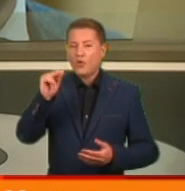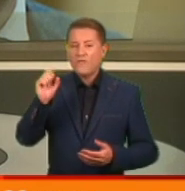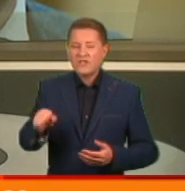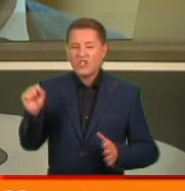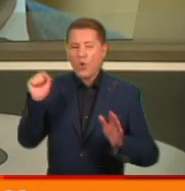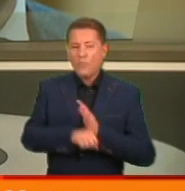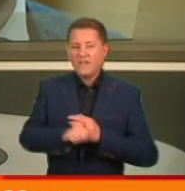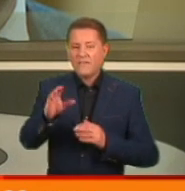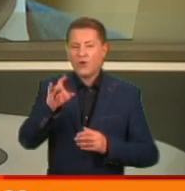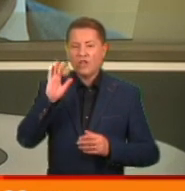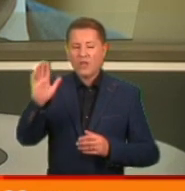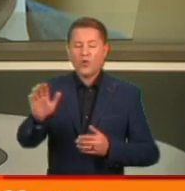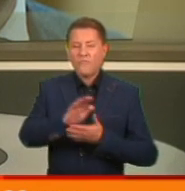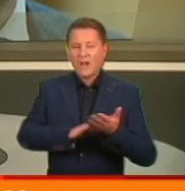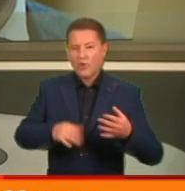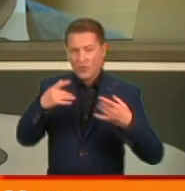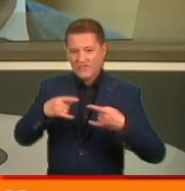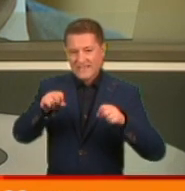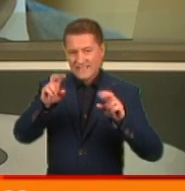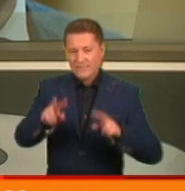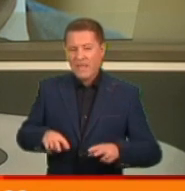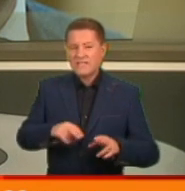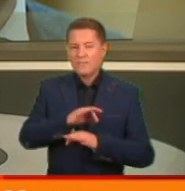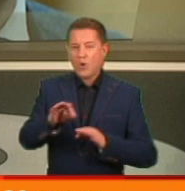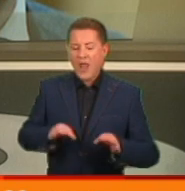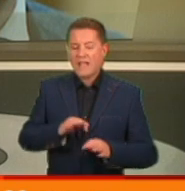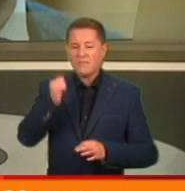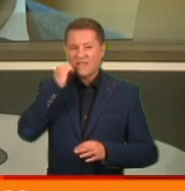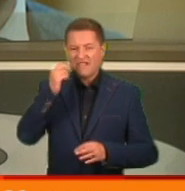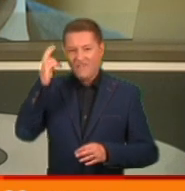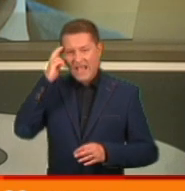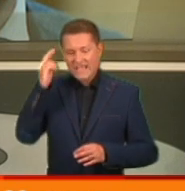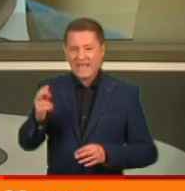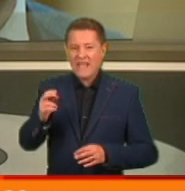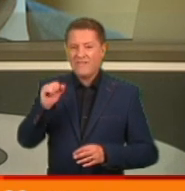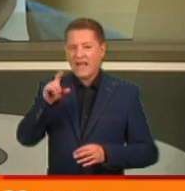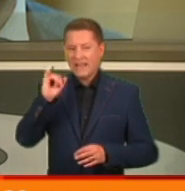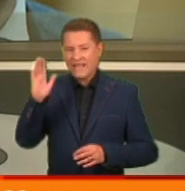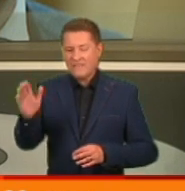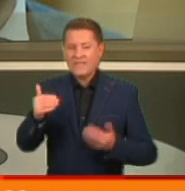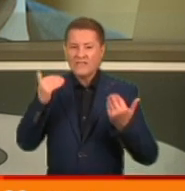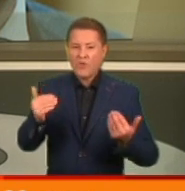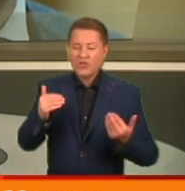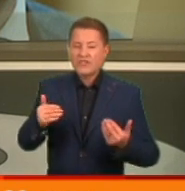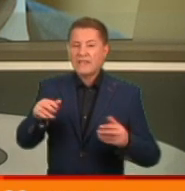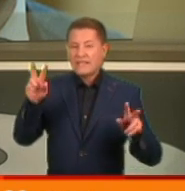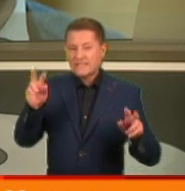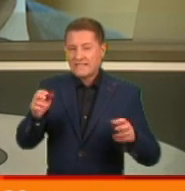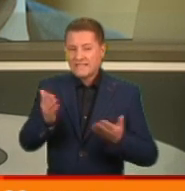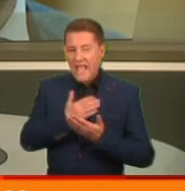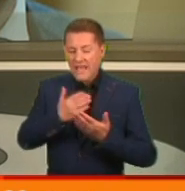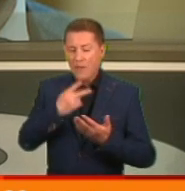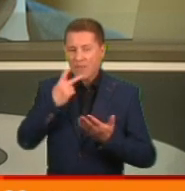Вороненков. Ми продовжуємо спецпроект Олени Лунькової «Москва, Київ, архів». І в сьогоднішній серії привідкриваємо завісу